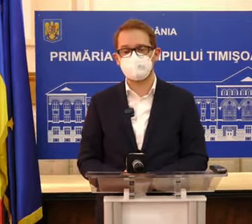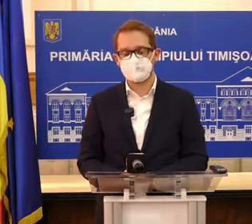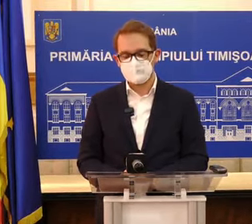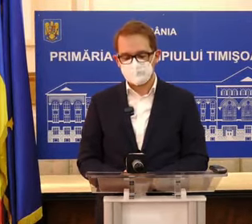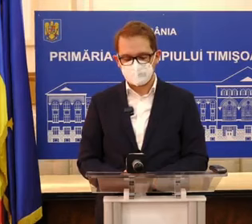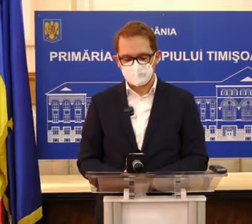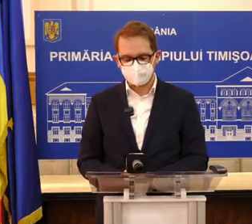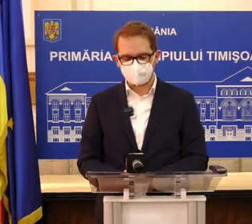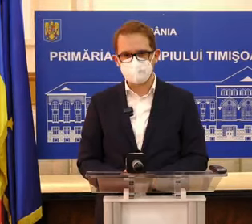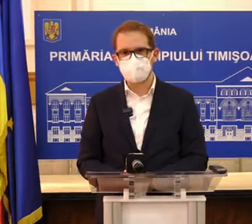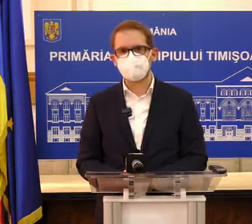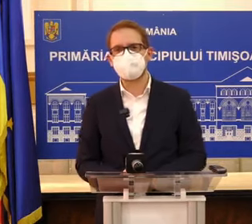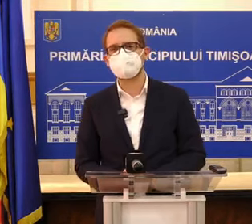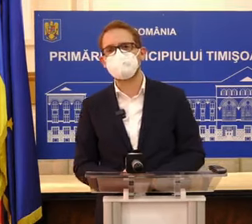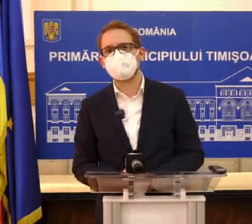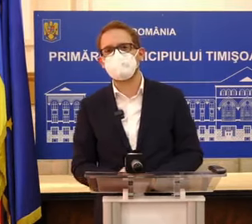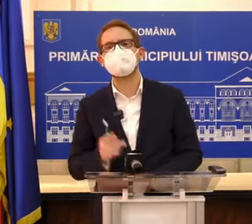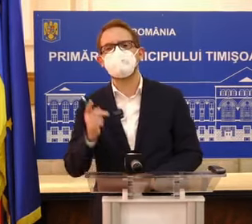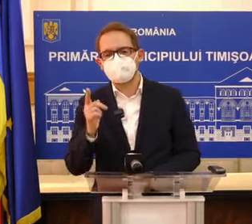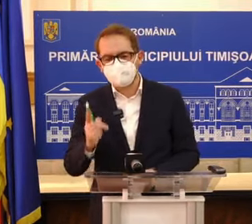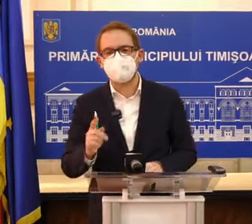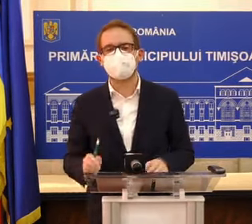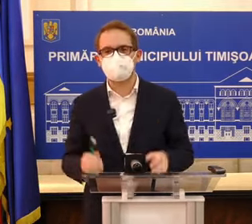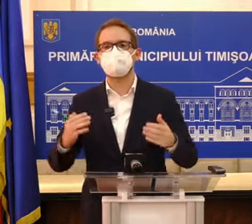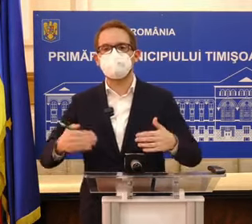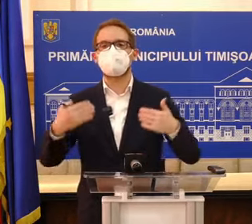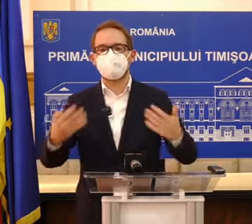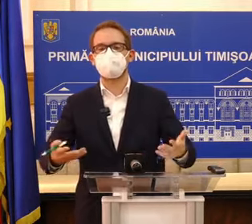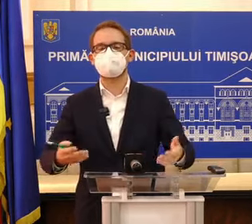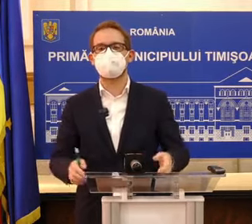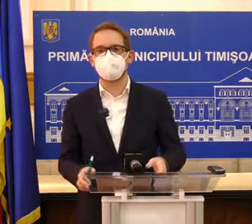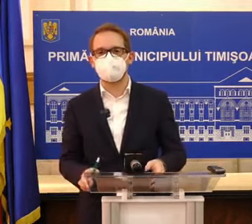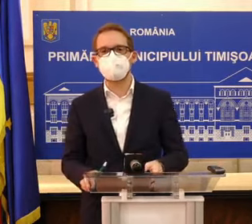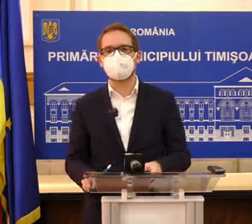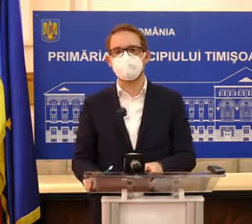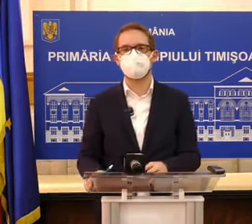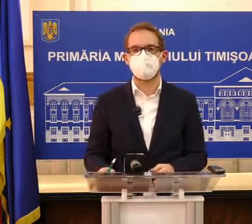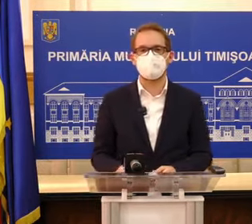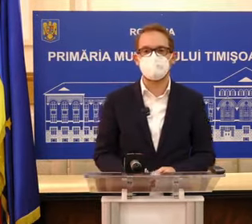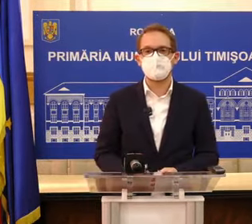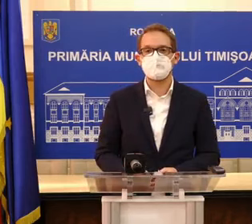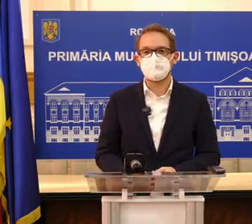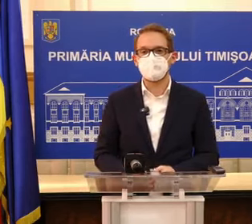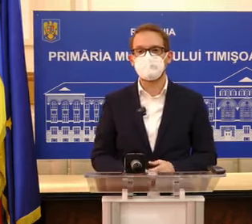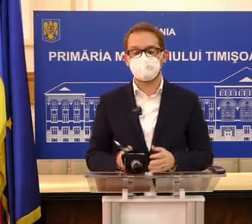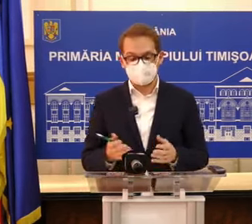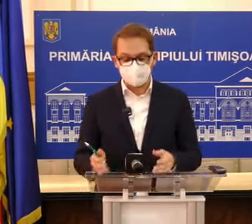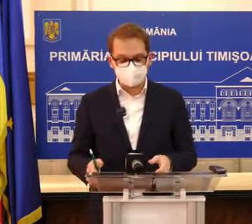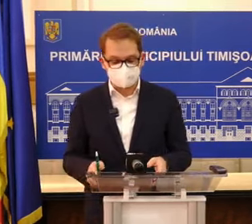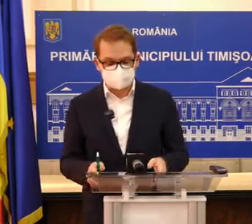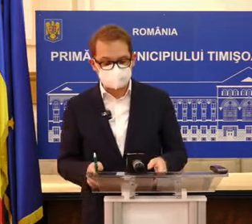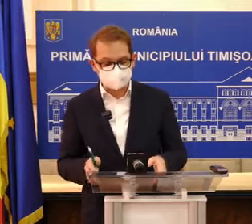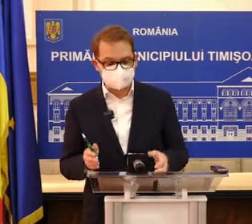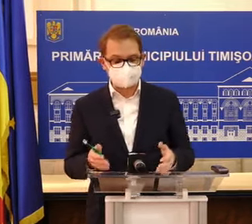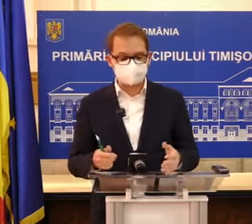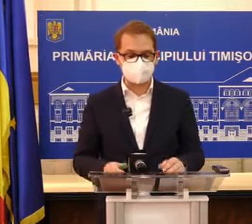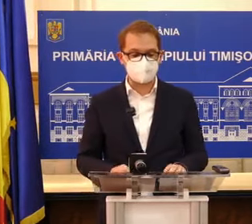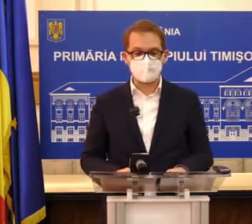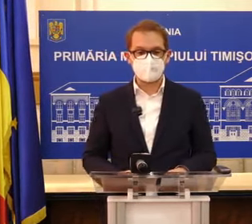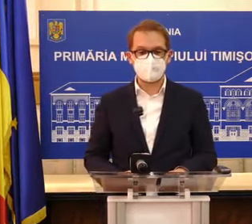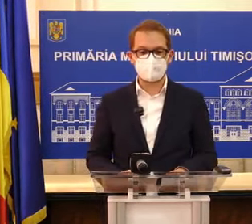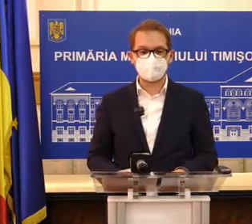frustrări. Și prima întrebare, și întrebarea a fost ce facem să convingem acești oameni. Da, bineînțeles, asta